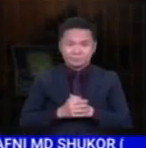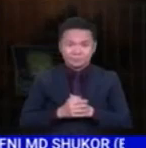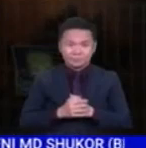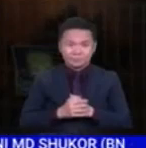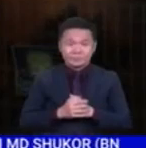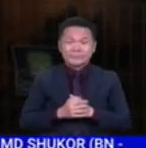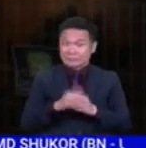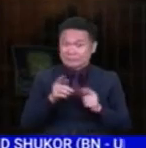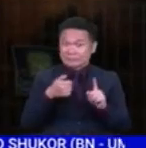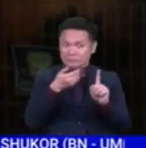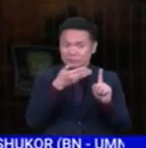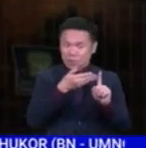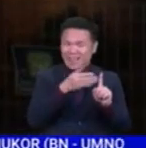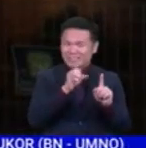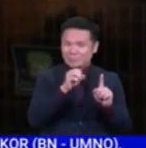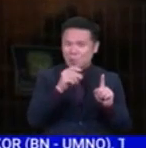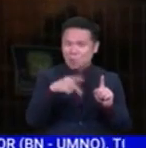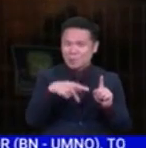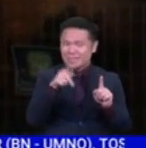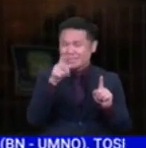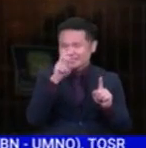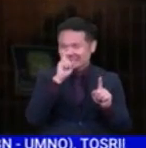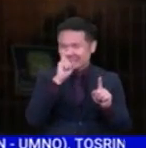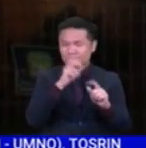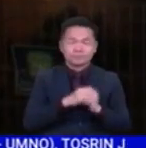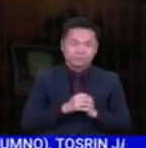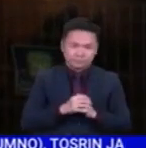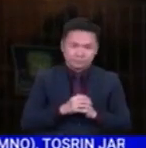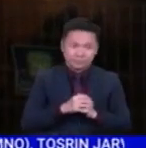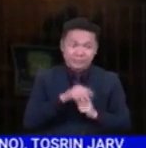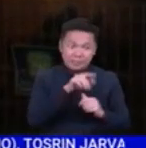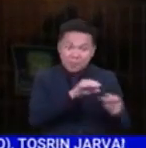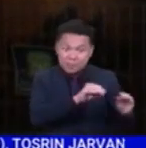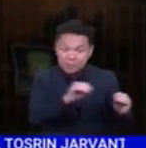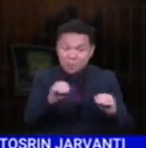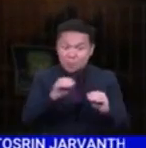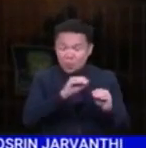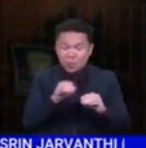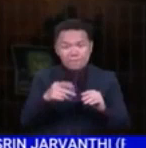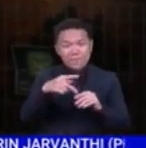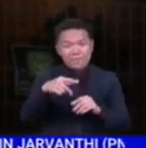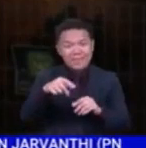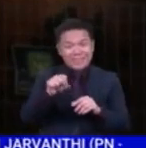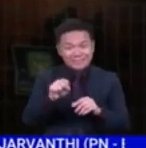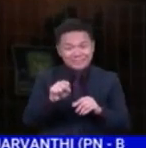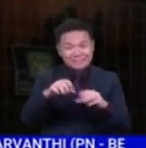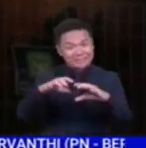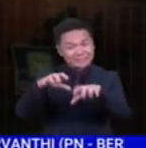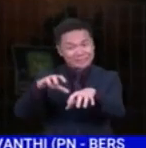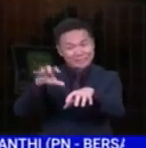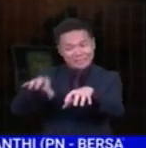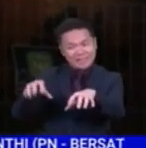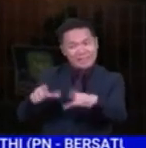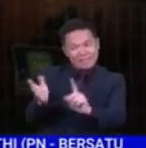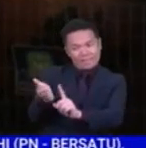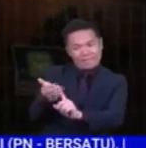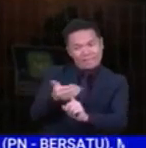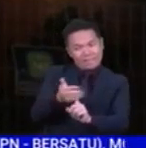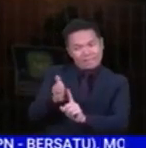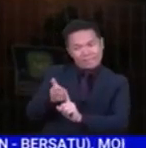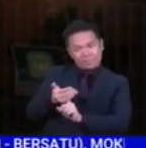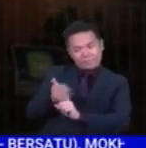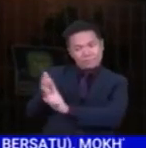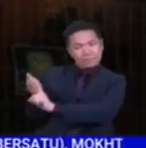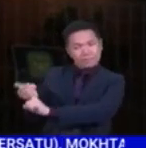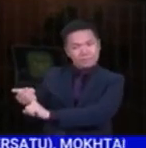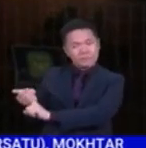dengan amalan SOP yang ketat dan juga turut berada di pusat pemindahan. Akan diberikan tempat khas untuk mereka